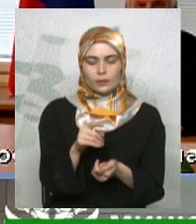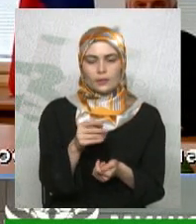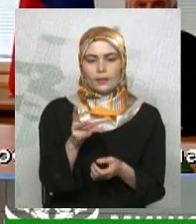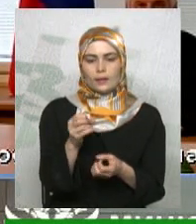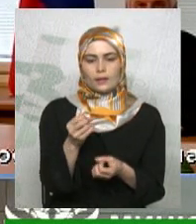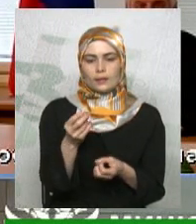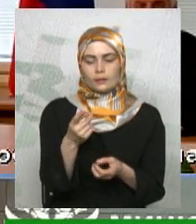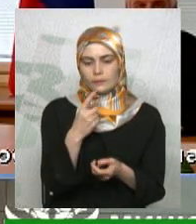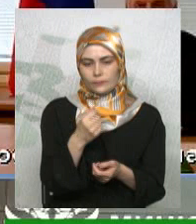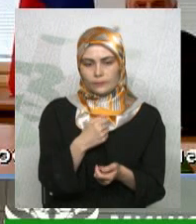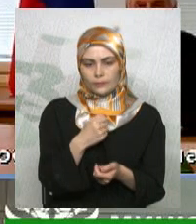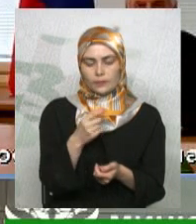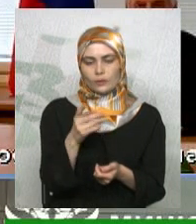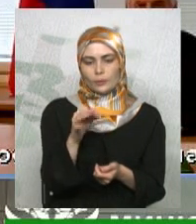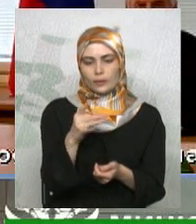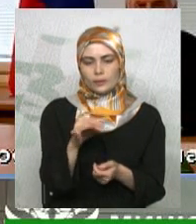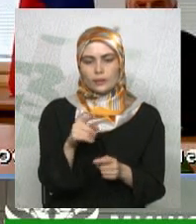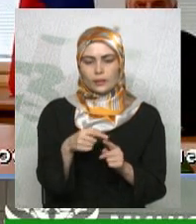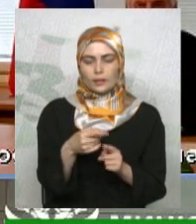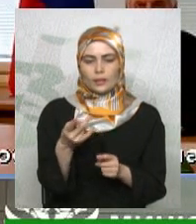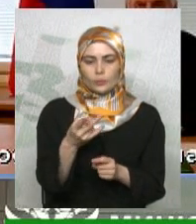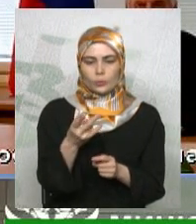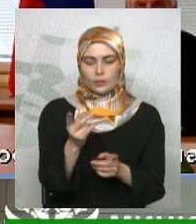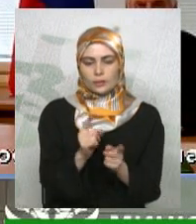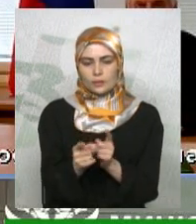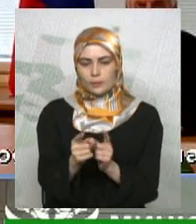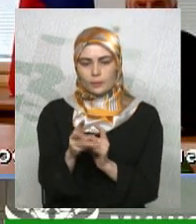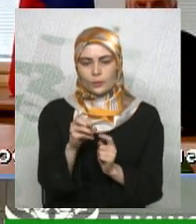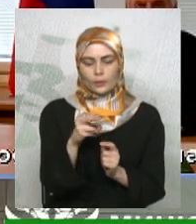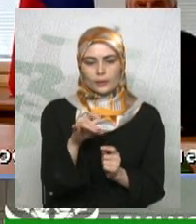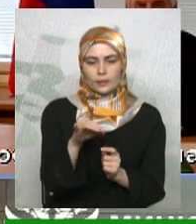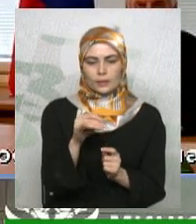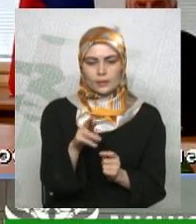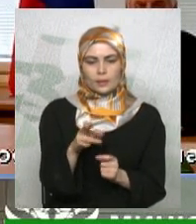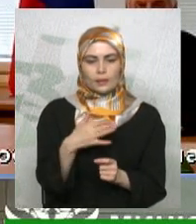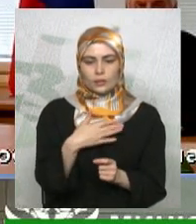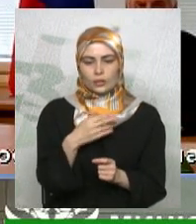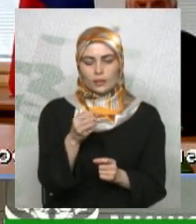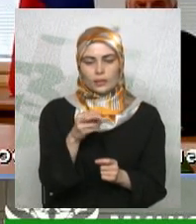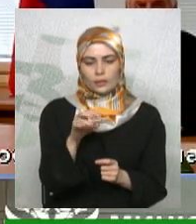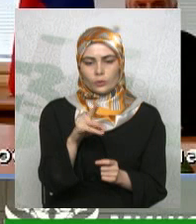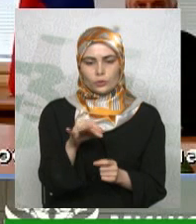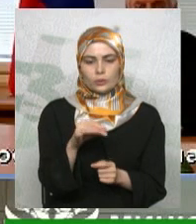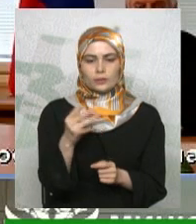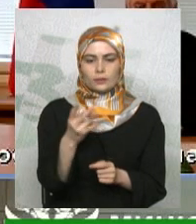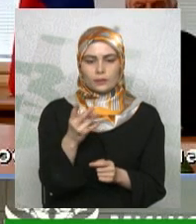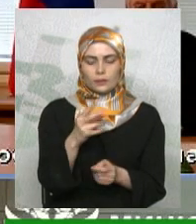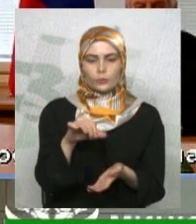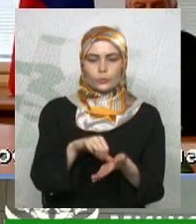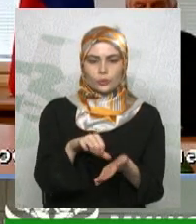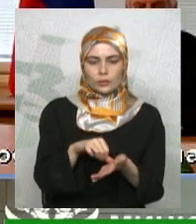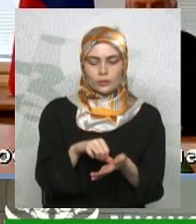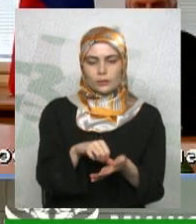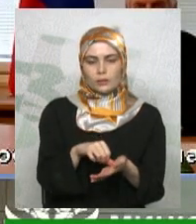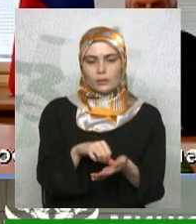операции, требует внесения существенных коррективов в организацию нашей деятельности, прежде всего в части противодействия